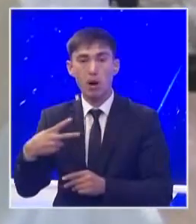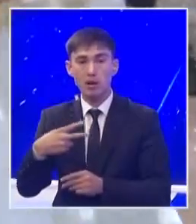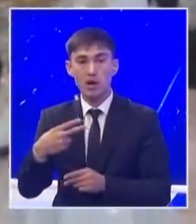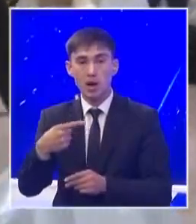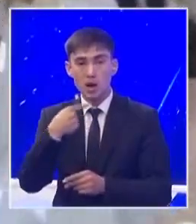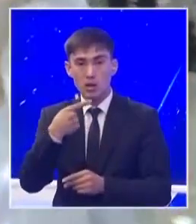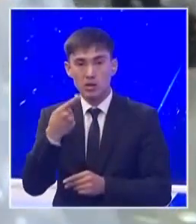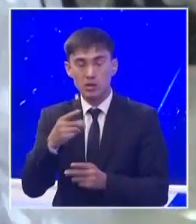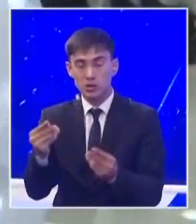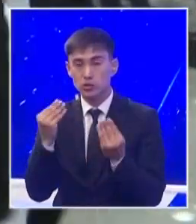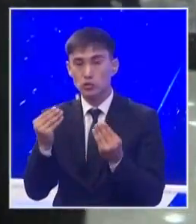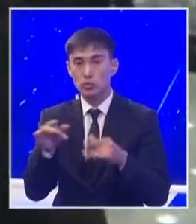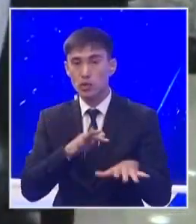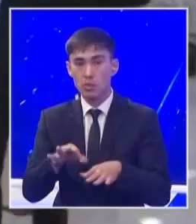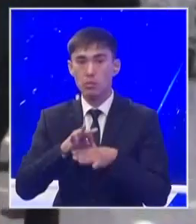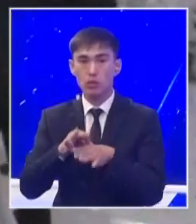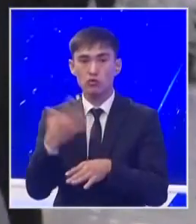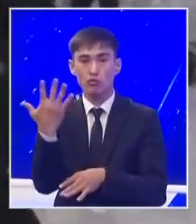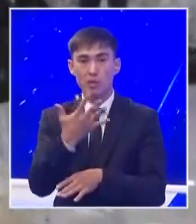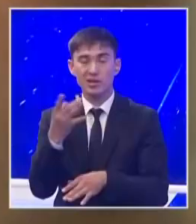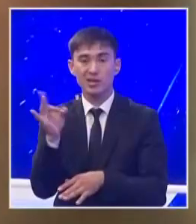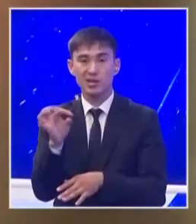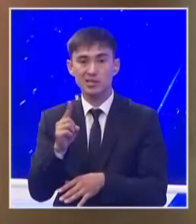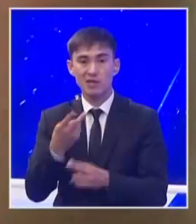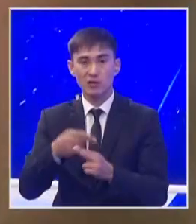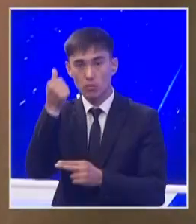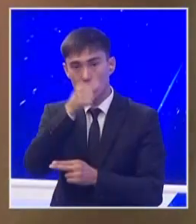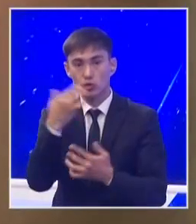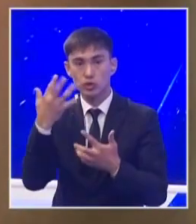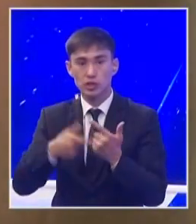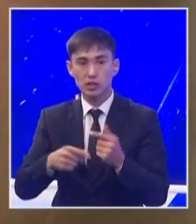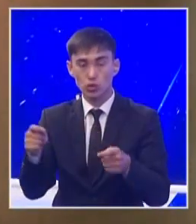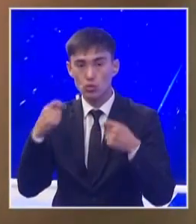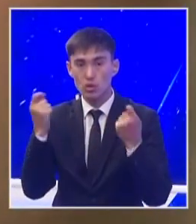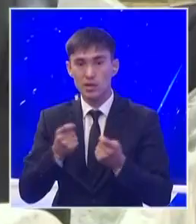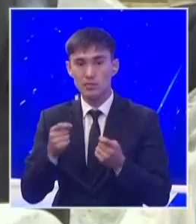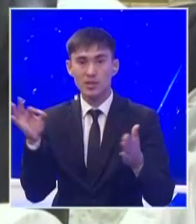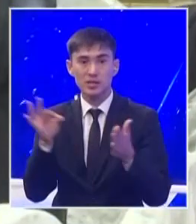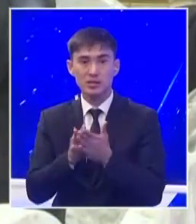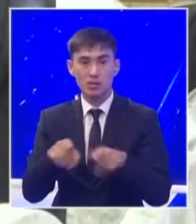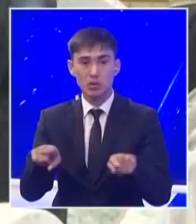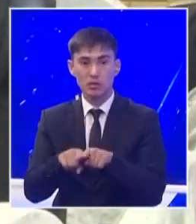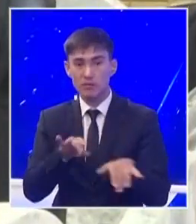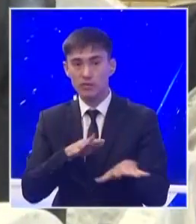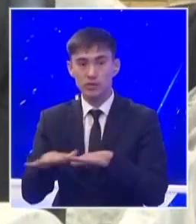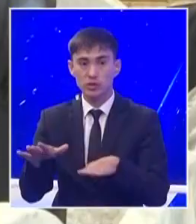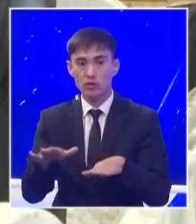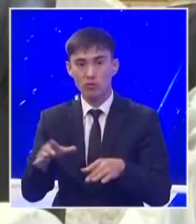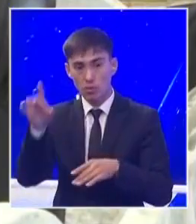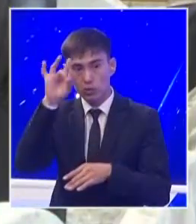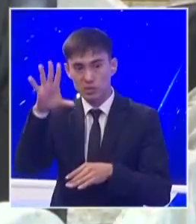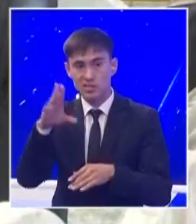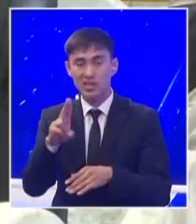Подчеркнем, грандиозное мероприятие проходит уже в 5-й раз и в этом году считается юбилейным. Цель подобных вечеров –